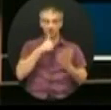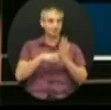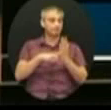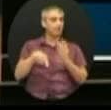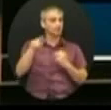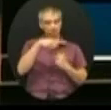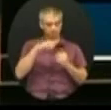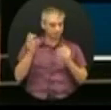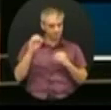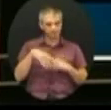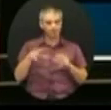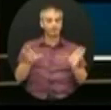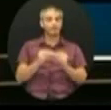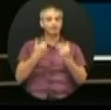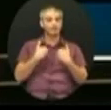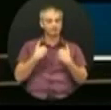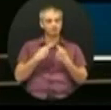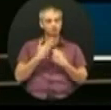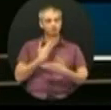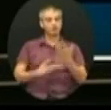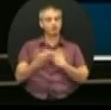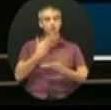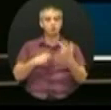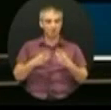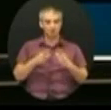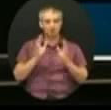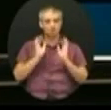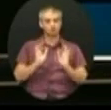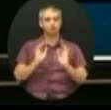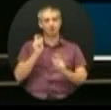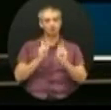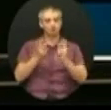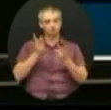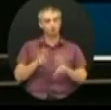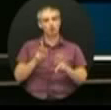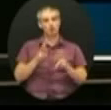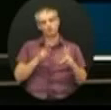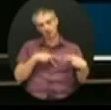לבנקים. בואו, תבואו יחד איתי, תשתפו איתי את פעולה, על מנת שאנשים יוכלו